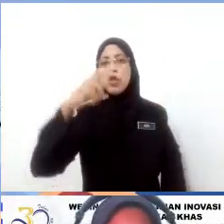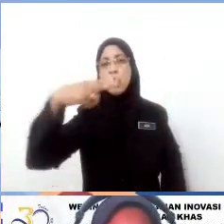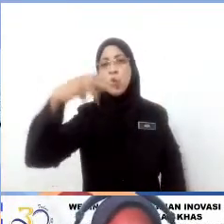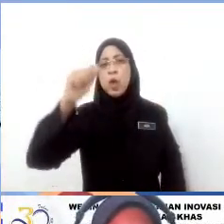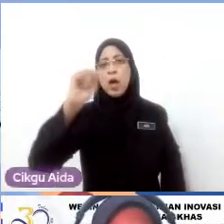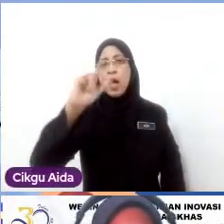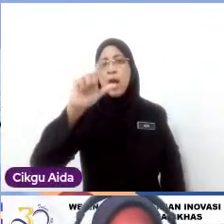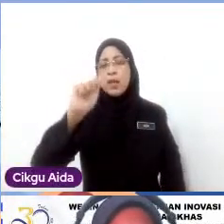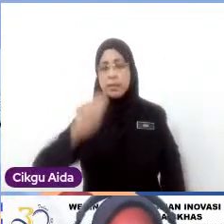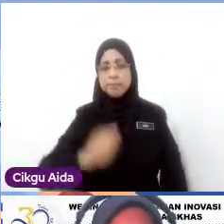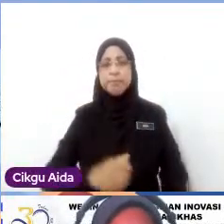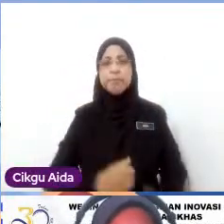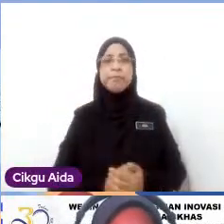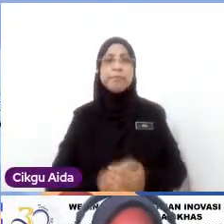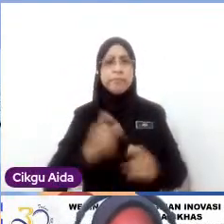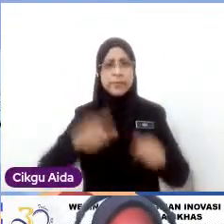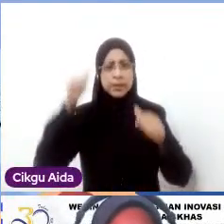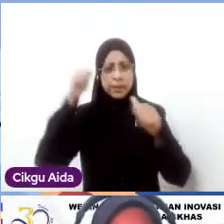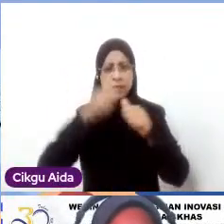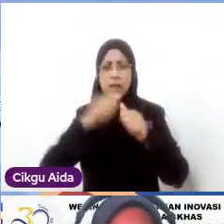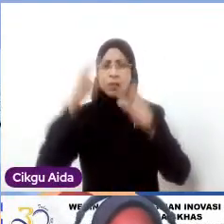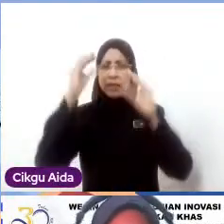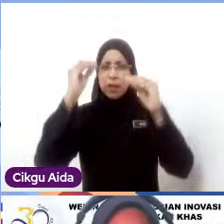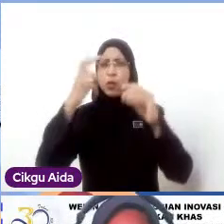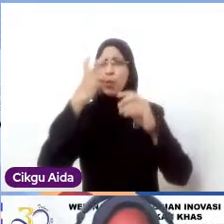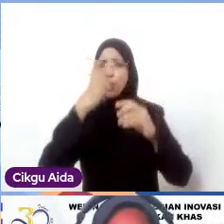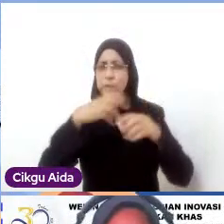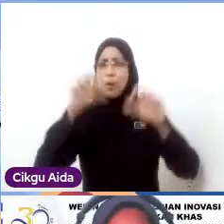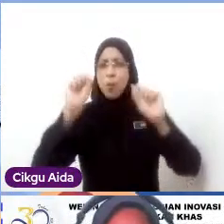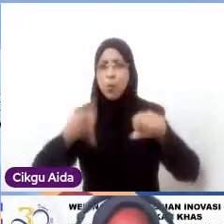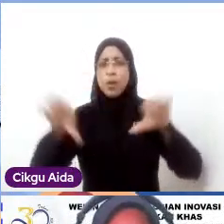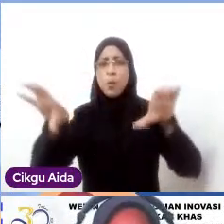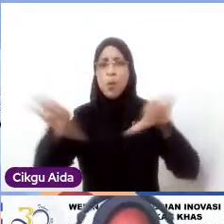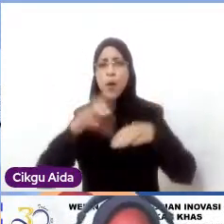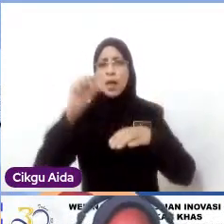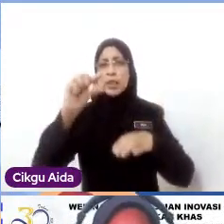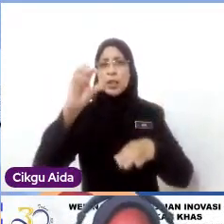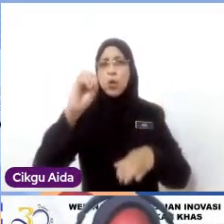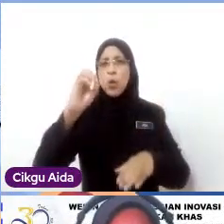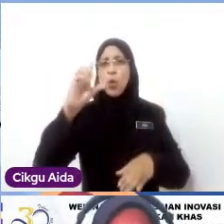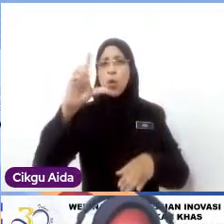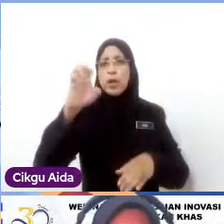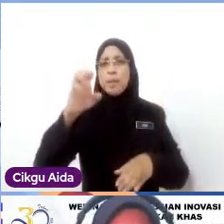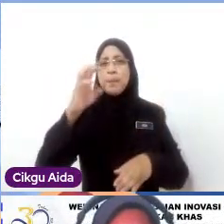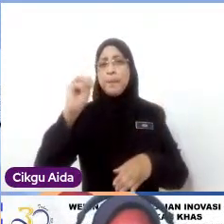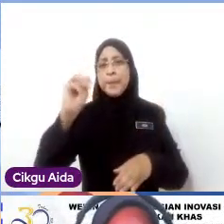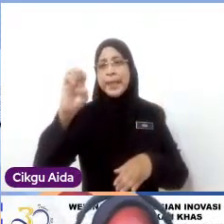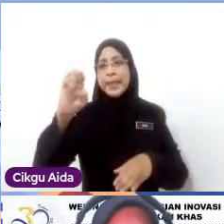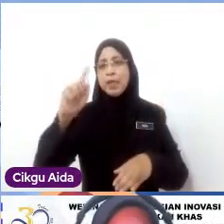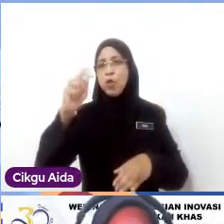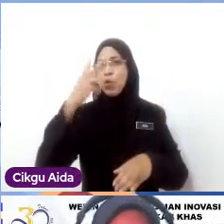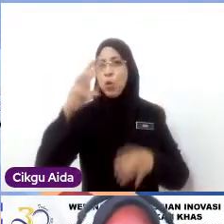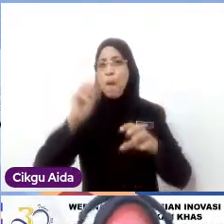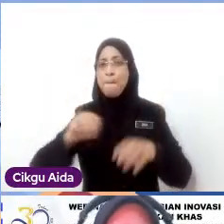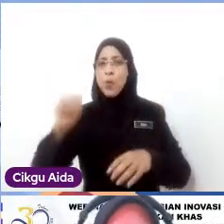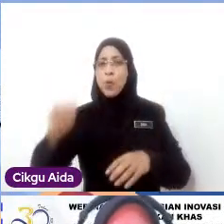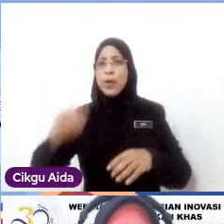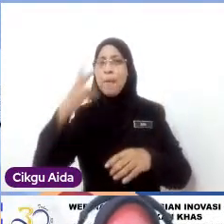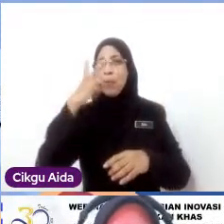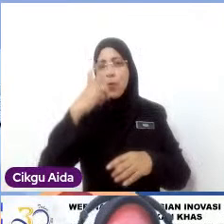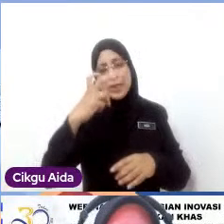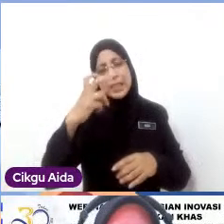pun boleh menghandle Google Meet kepada murid buta. Jadi IT tu sangat penting. Itu saja. Terima kasih.